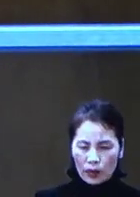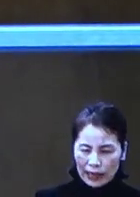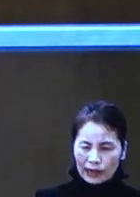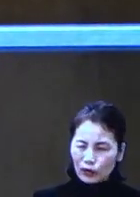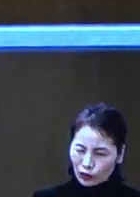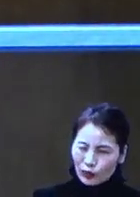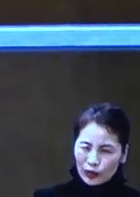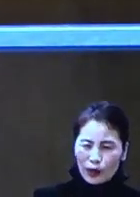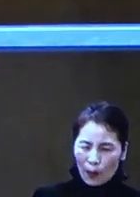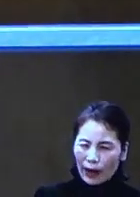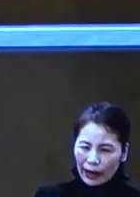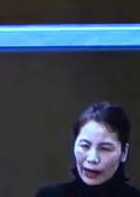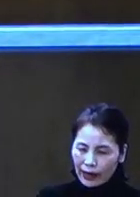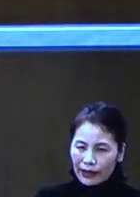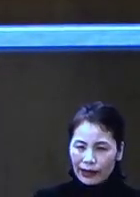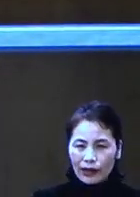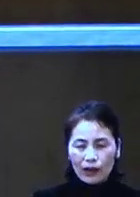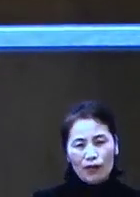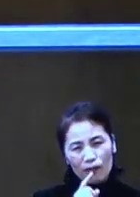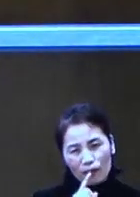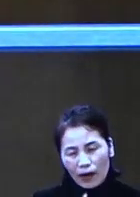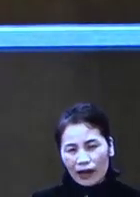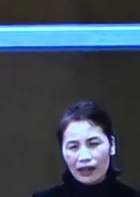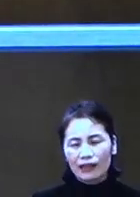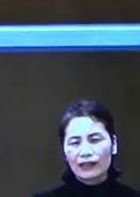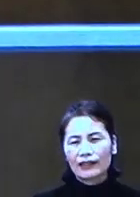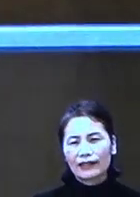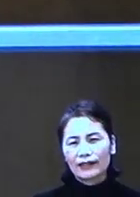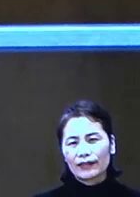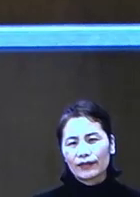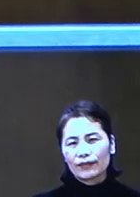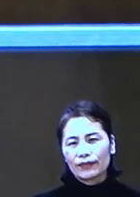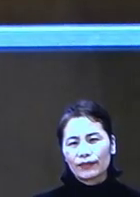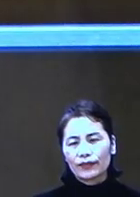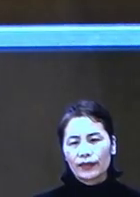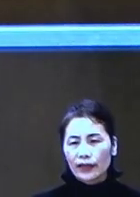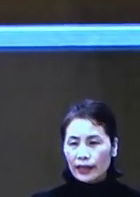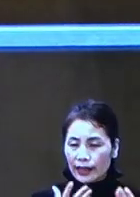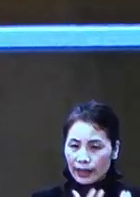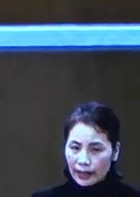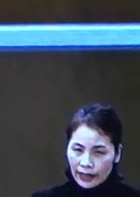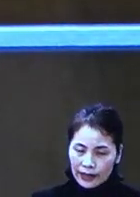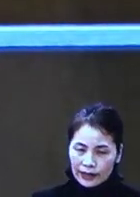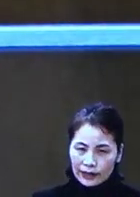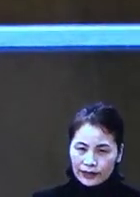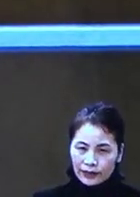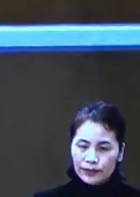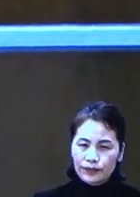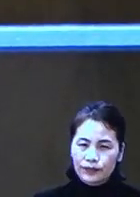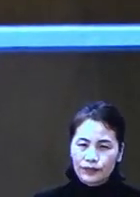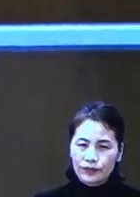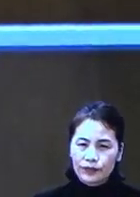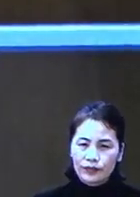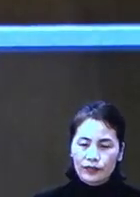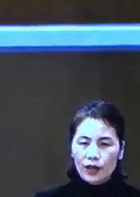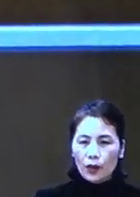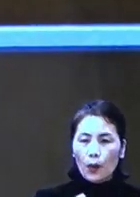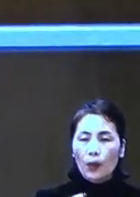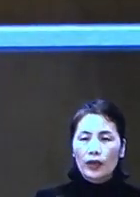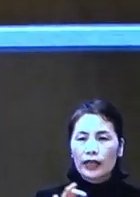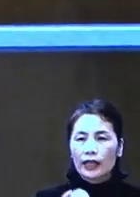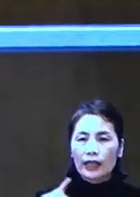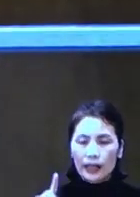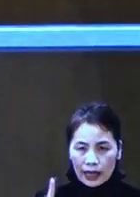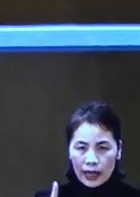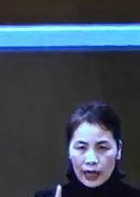나눠주기식 인사라는 수식어만 들려왔습니다. 일례로 경기도 출자기관인 코리아 동기 주식회사는